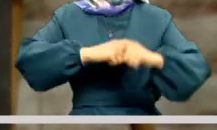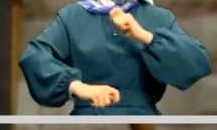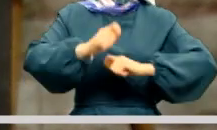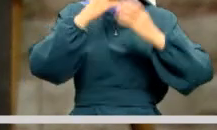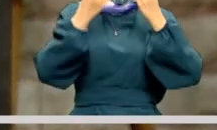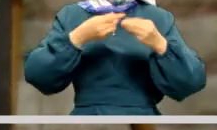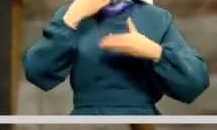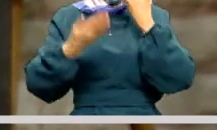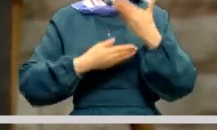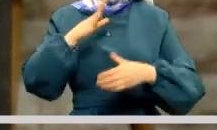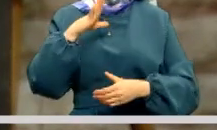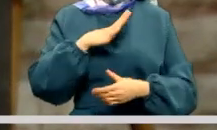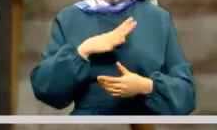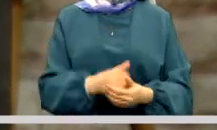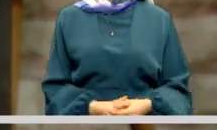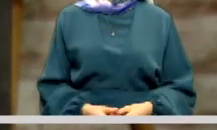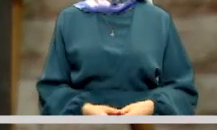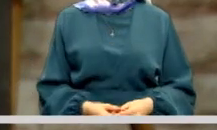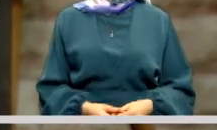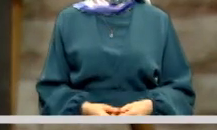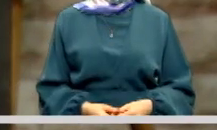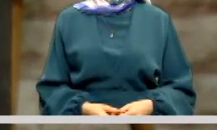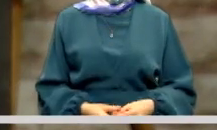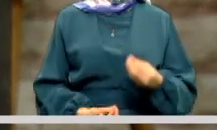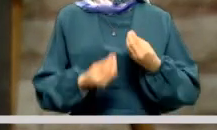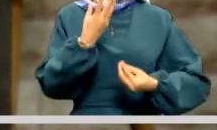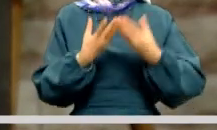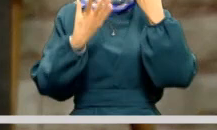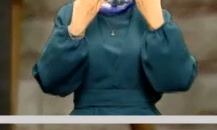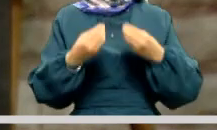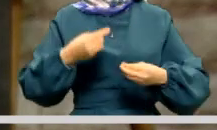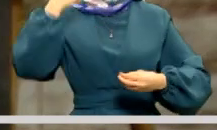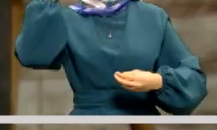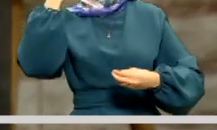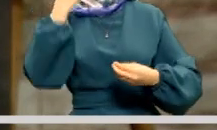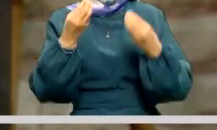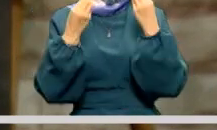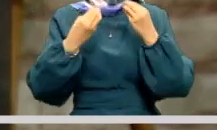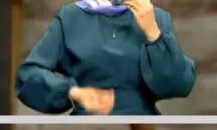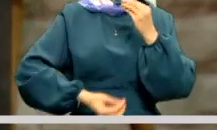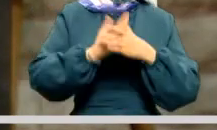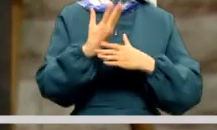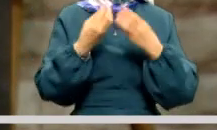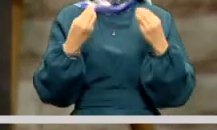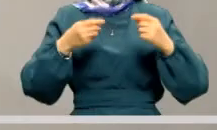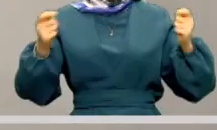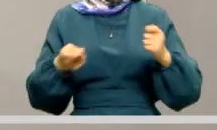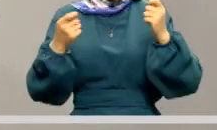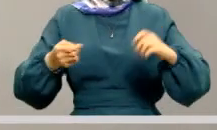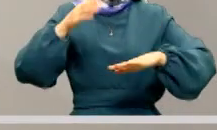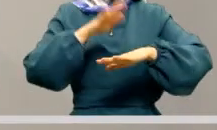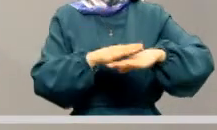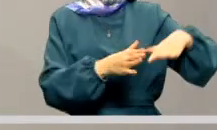edilir iyidir aslında köken itibariyle Fıtrat itibariyle baktığımızda güzel yaratılmış güzel işler yapan insanın